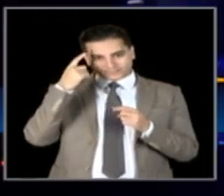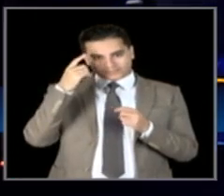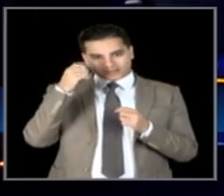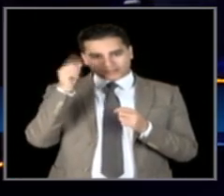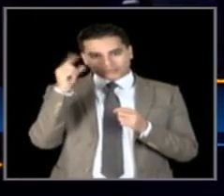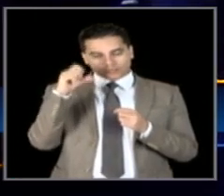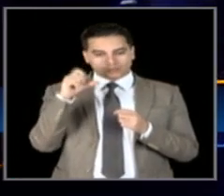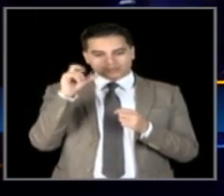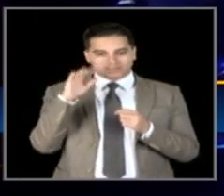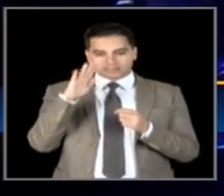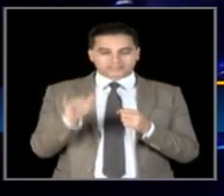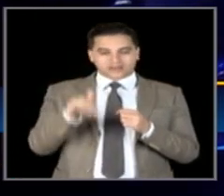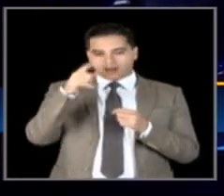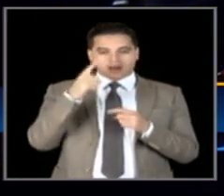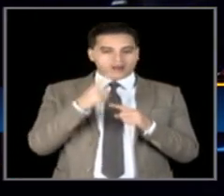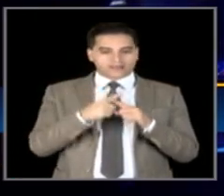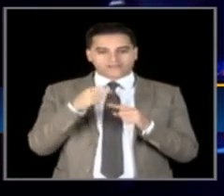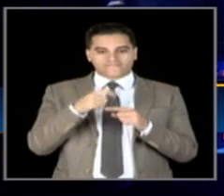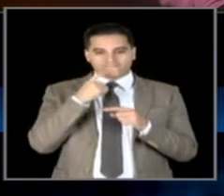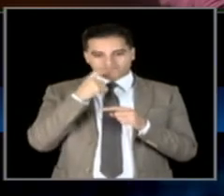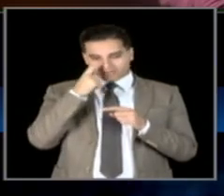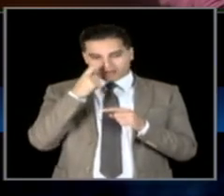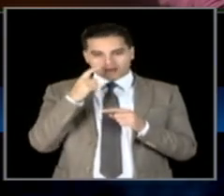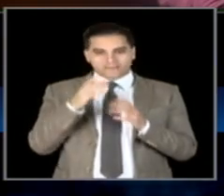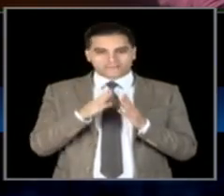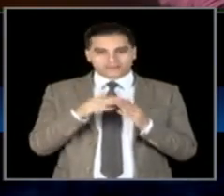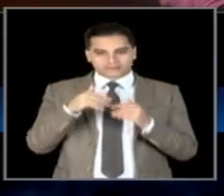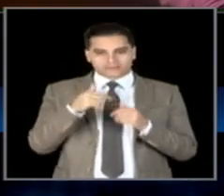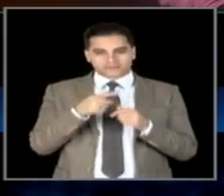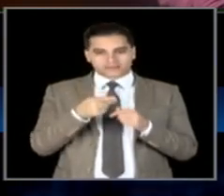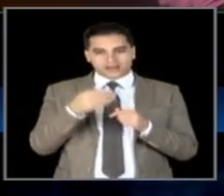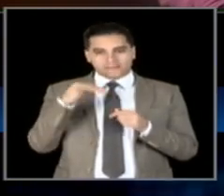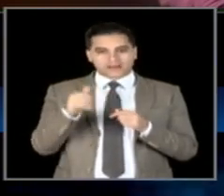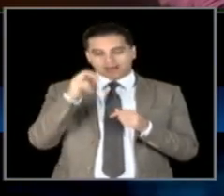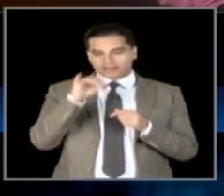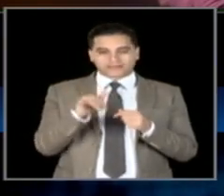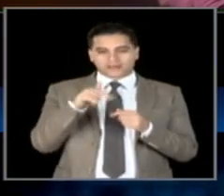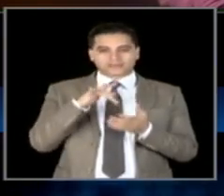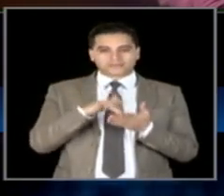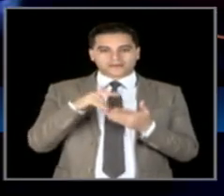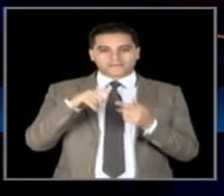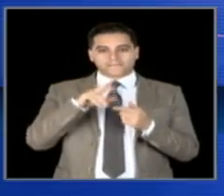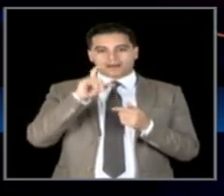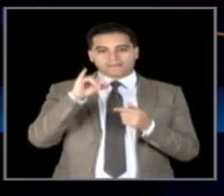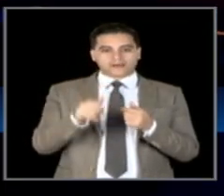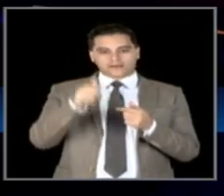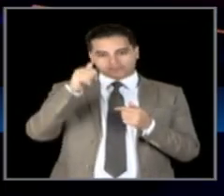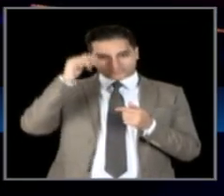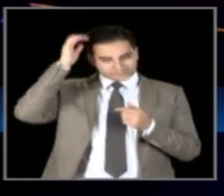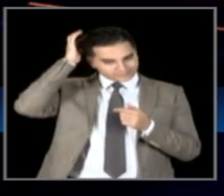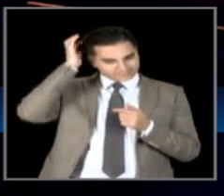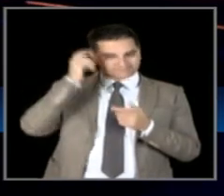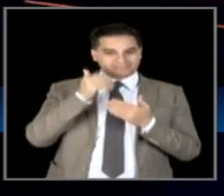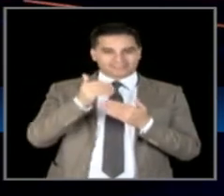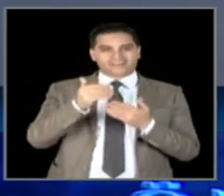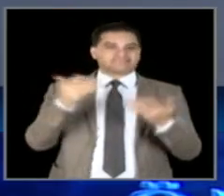أندونيسيا. غلط. محظوظ هي أغنية الفنان مصري معاصر، فمن هو؟ حمائي. غلط. ما هي عاصمة دولة بنما؟